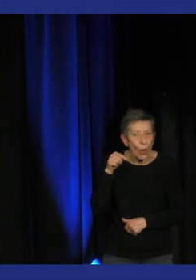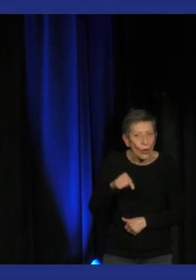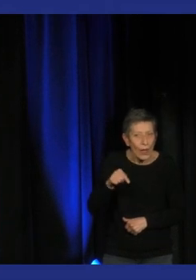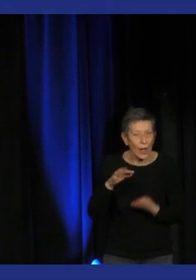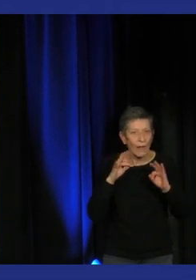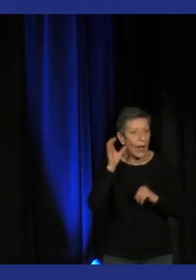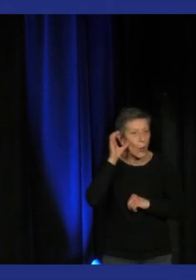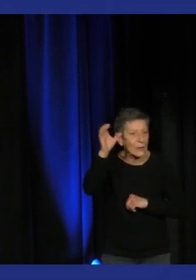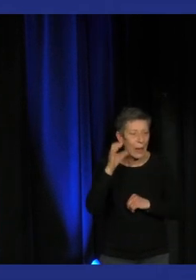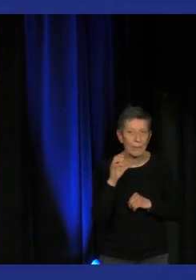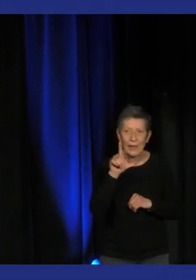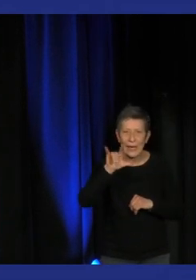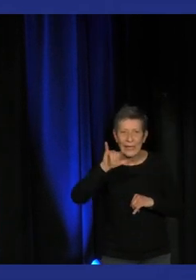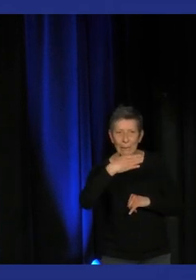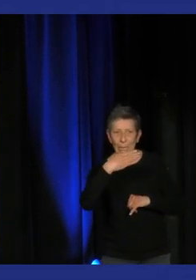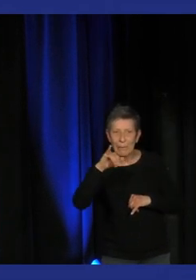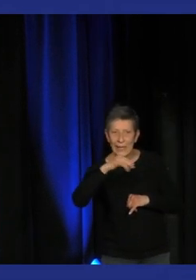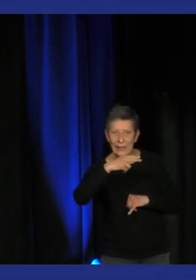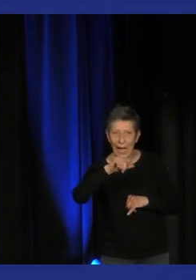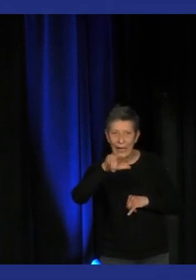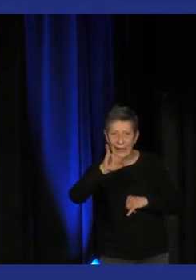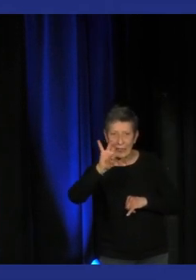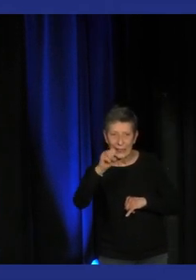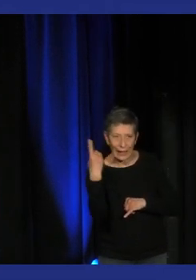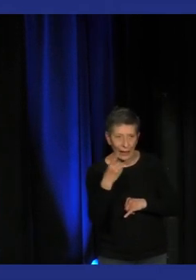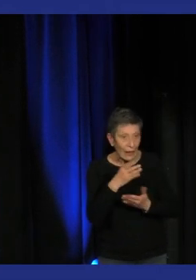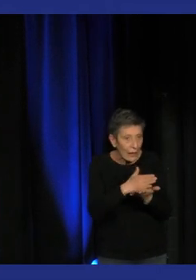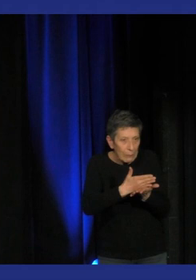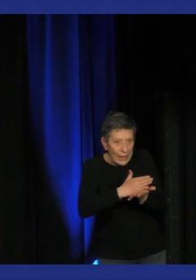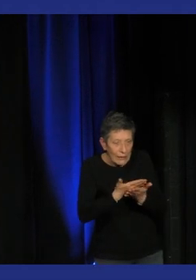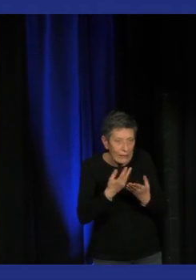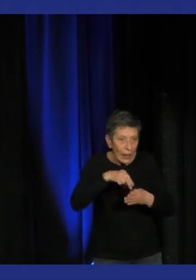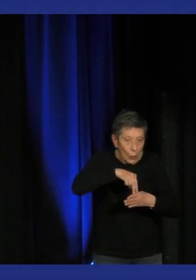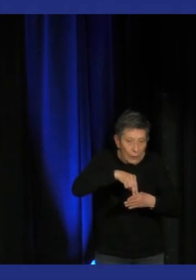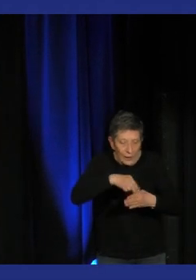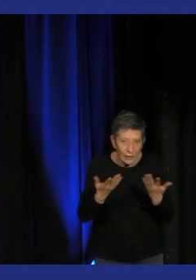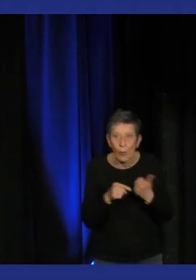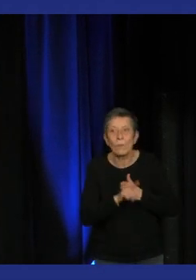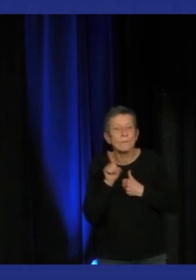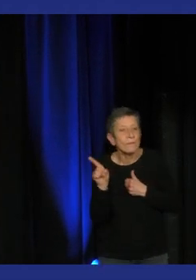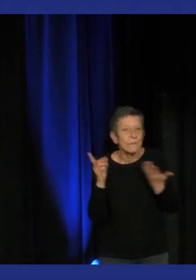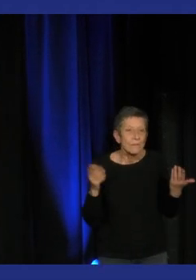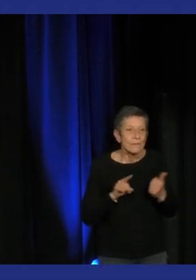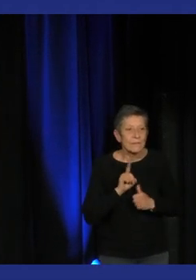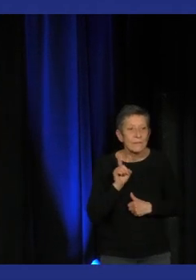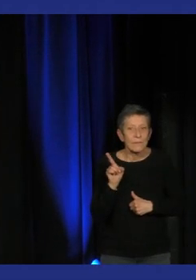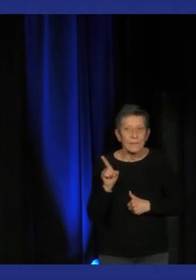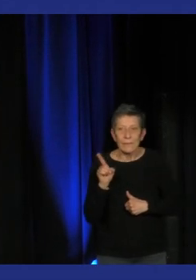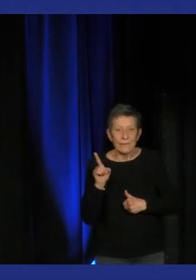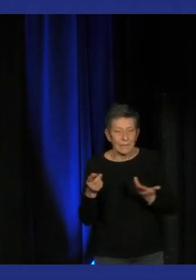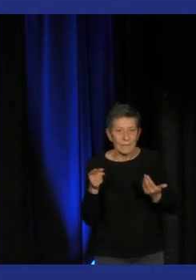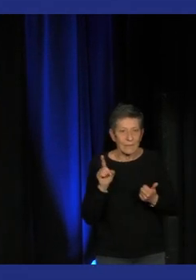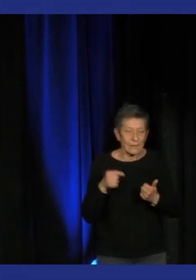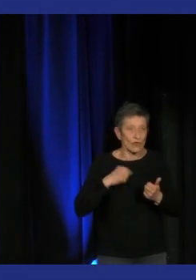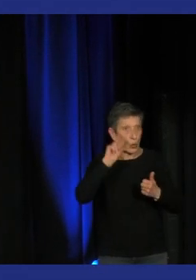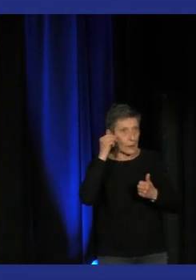liminalité. En fait, si on comprend ce concept-là comme le fait d'être à cheval entre un peu l'intérieur et